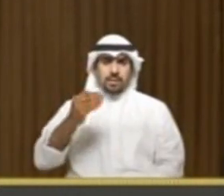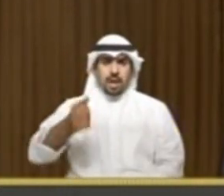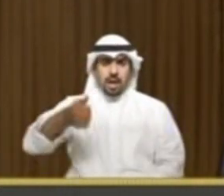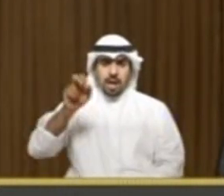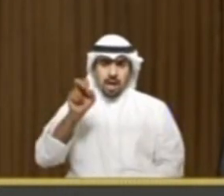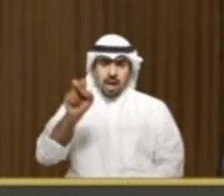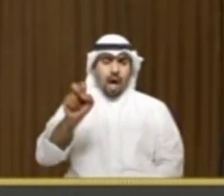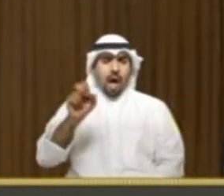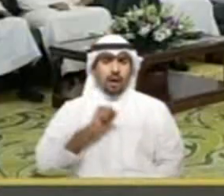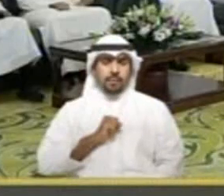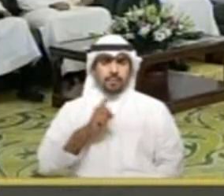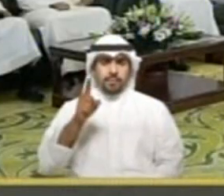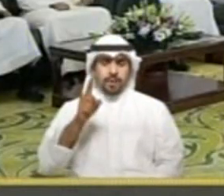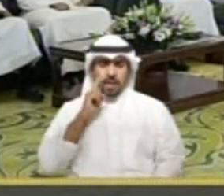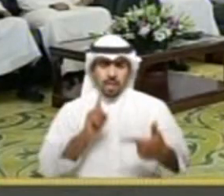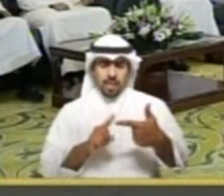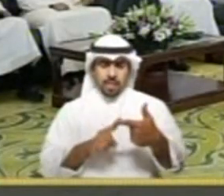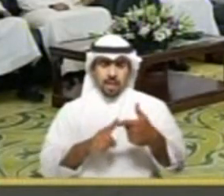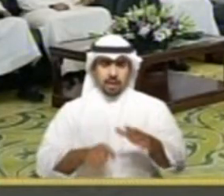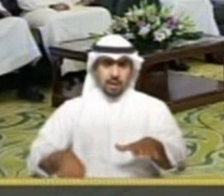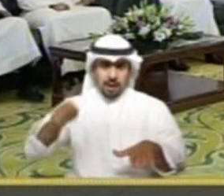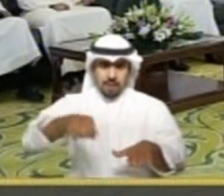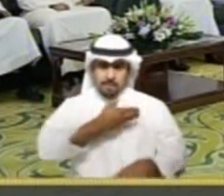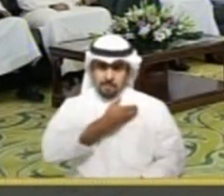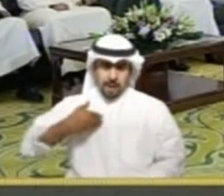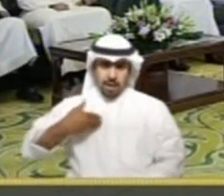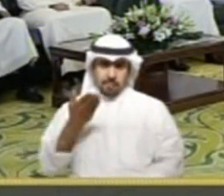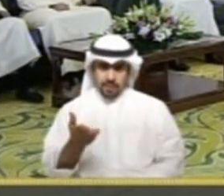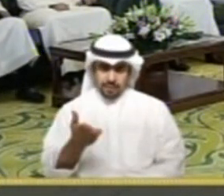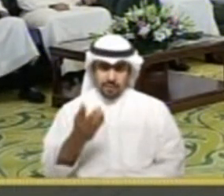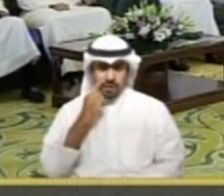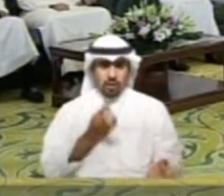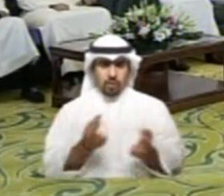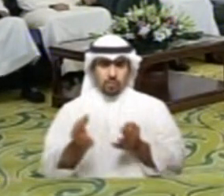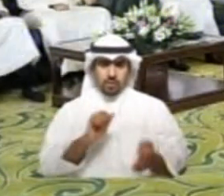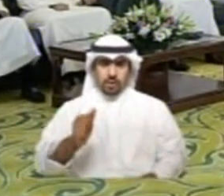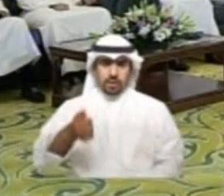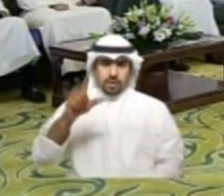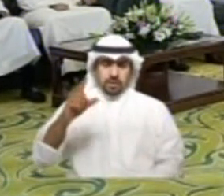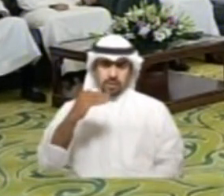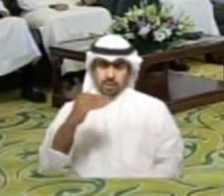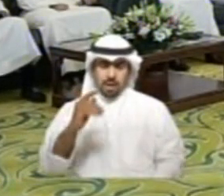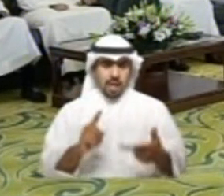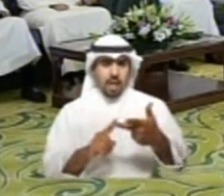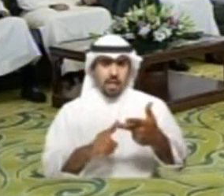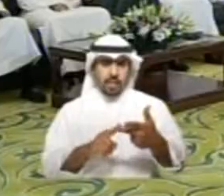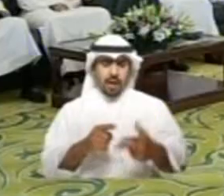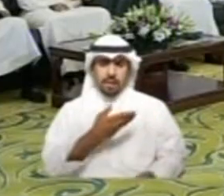ملك الكندري، وكيل محكمة التمييز المستشار صالح رشيد ركدان وكيل محكمة